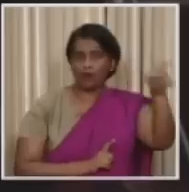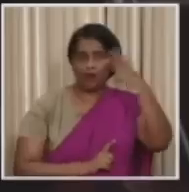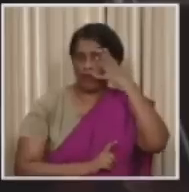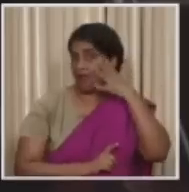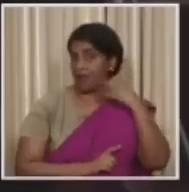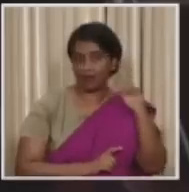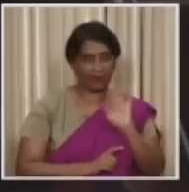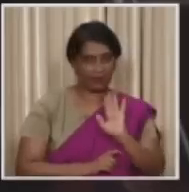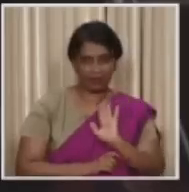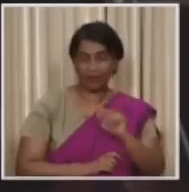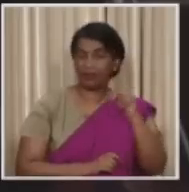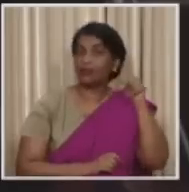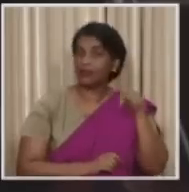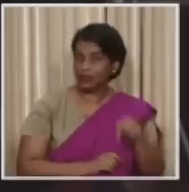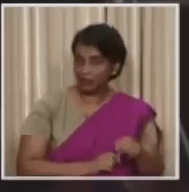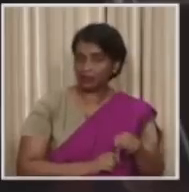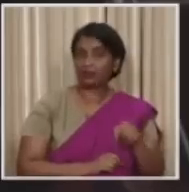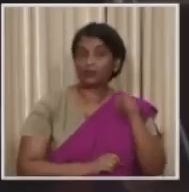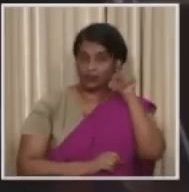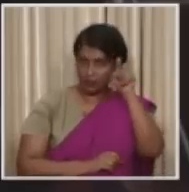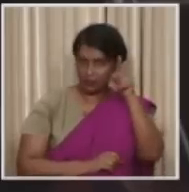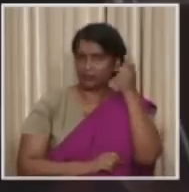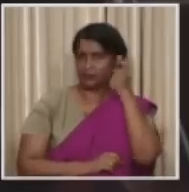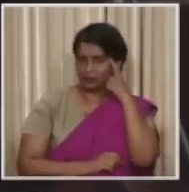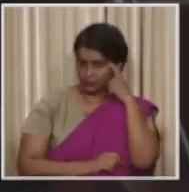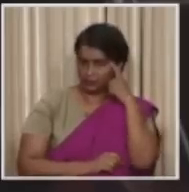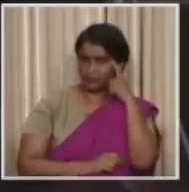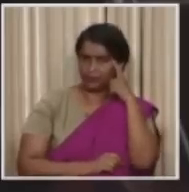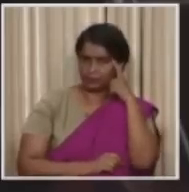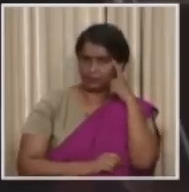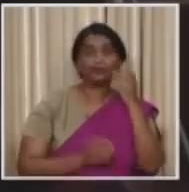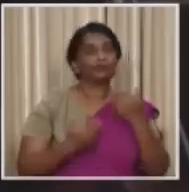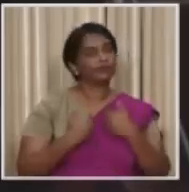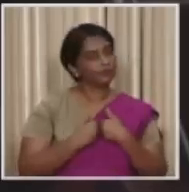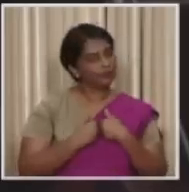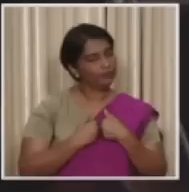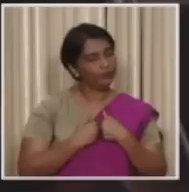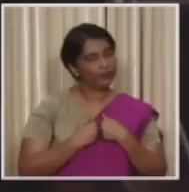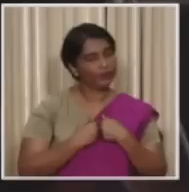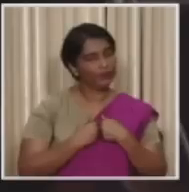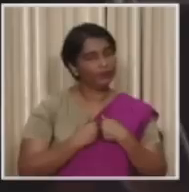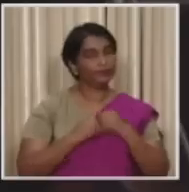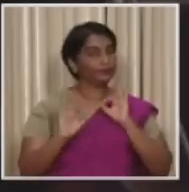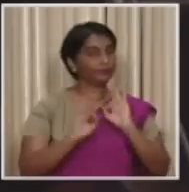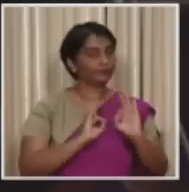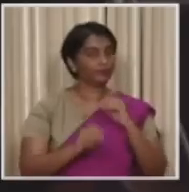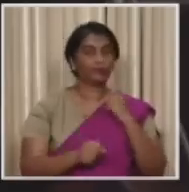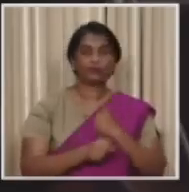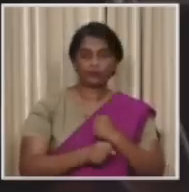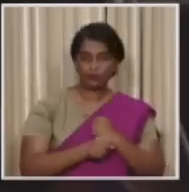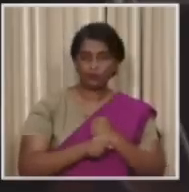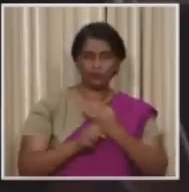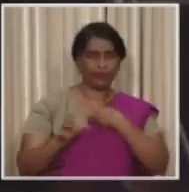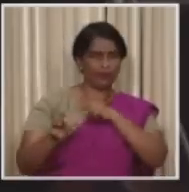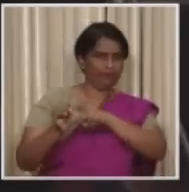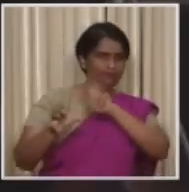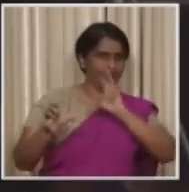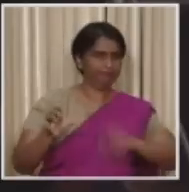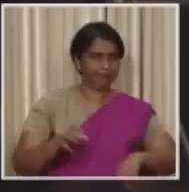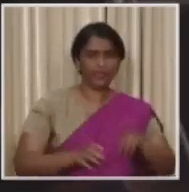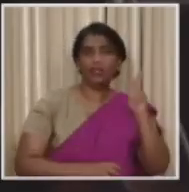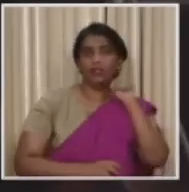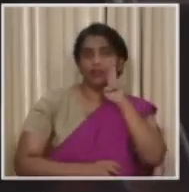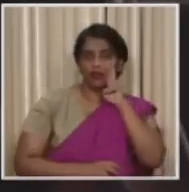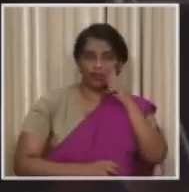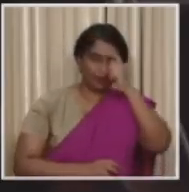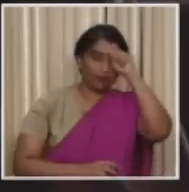naha. Den tamunna obathumata mathaka athi api yahapalana aanduwe indala eliyata ave Ranil